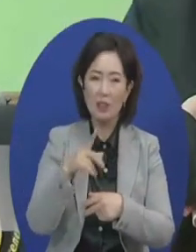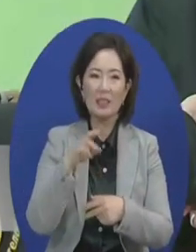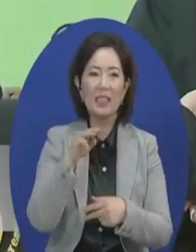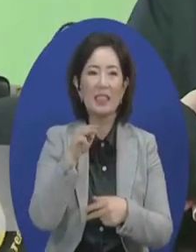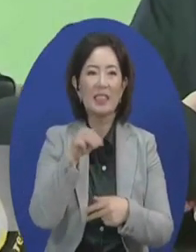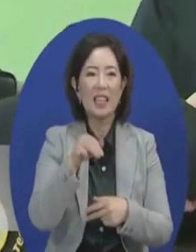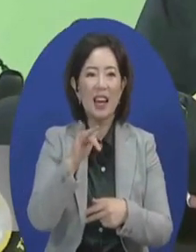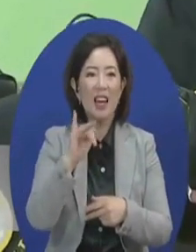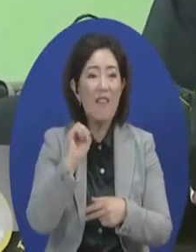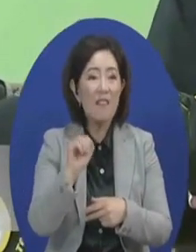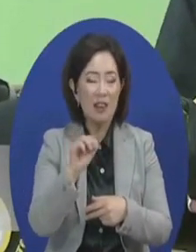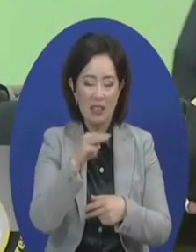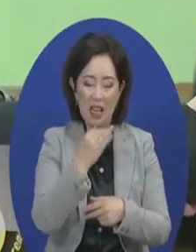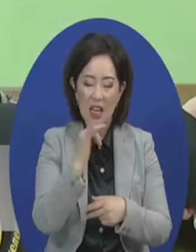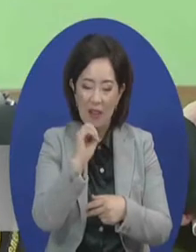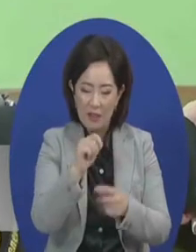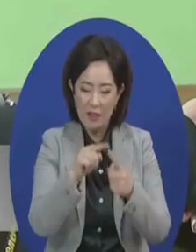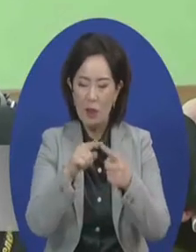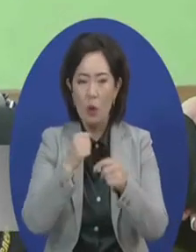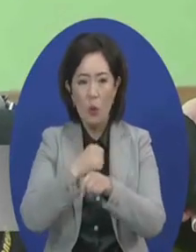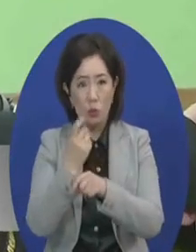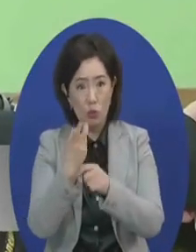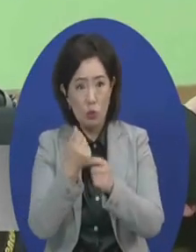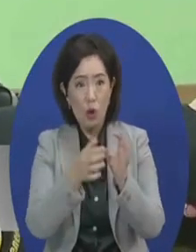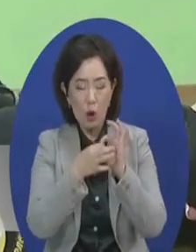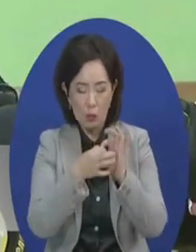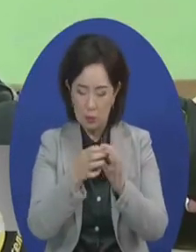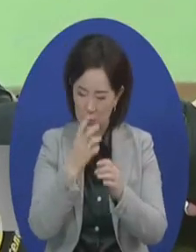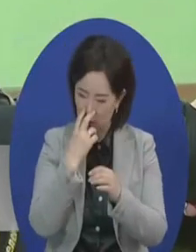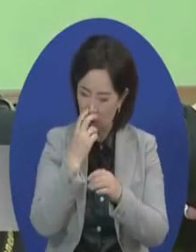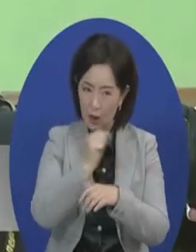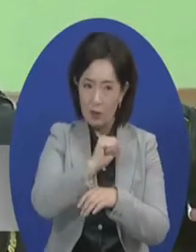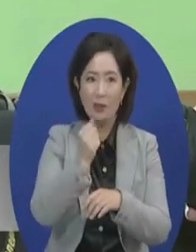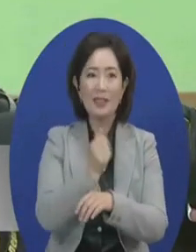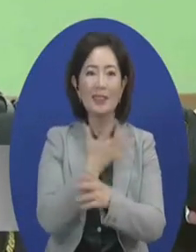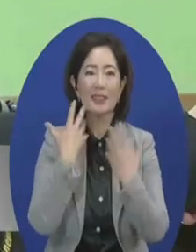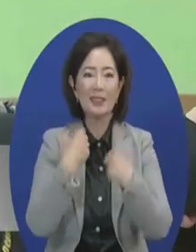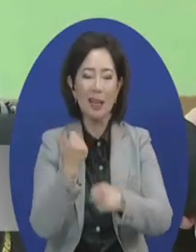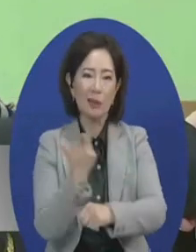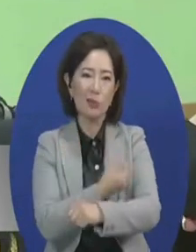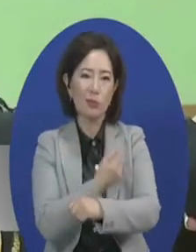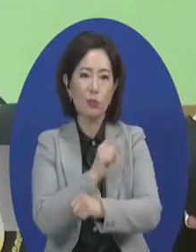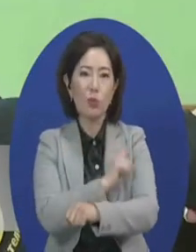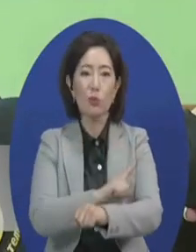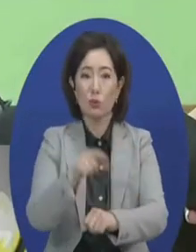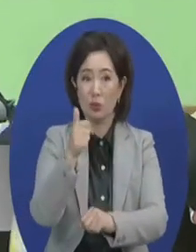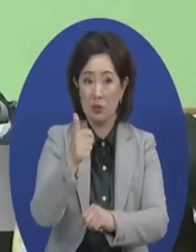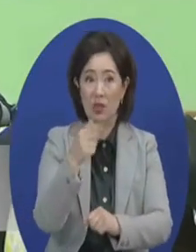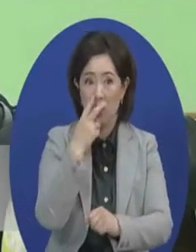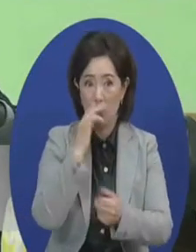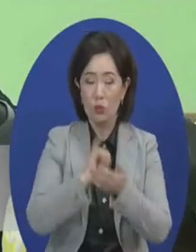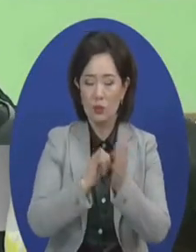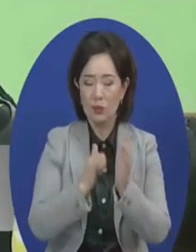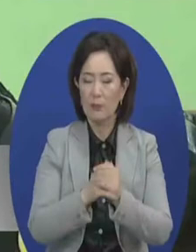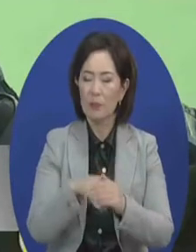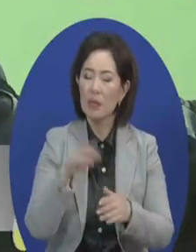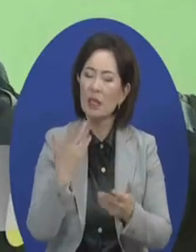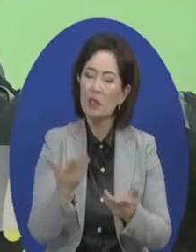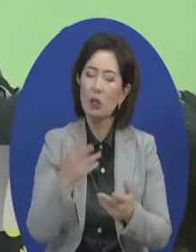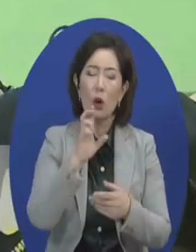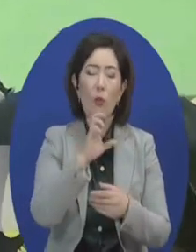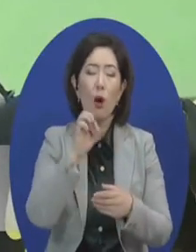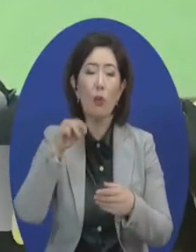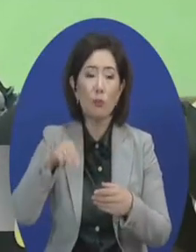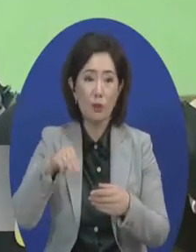тарилжуулалттай холбоотой мөн урамшуулалттай холбоотой асуудал бол дахлаажуулалтанд их үр дүнгээ өгчээ гэж бодож байна. За а боомтын бүс нутгадтай